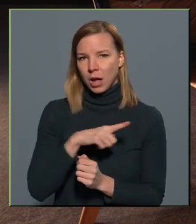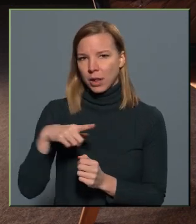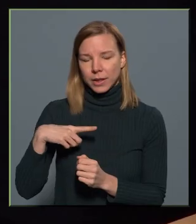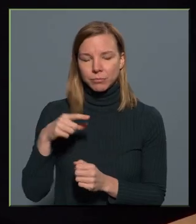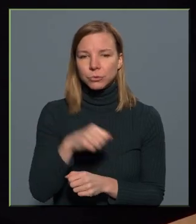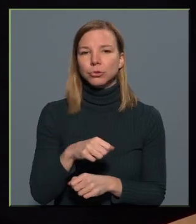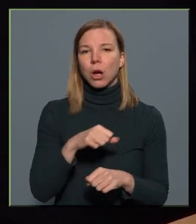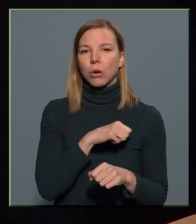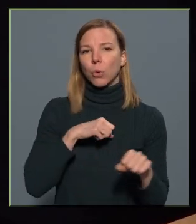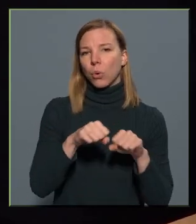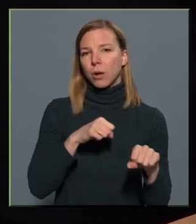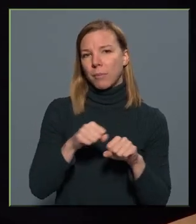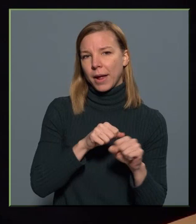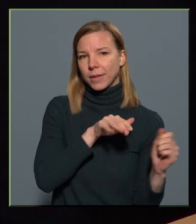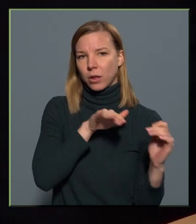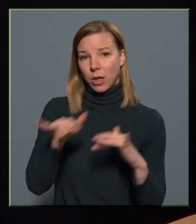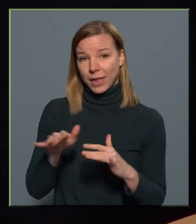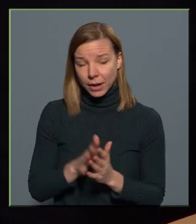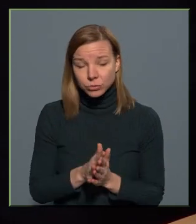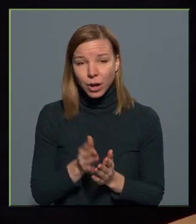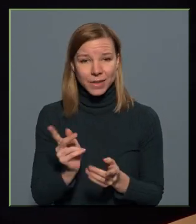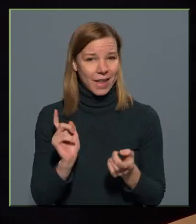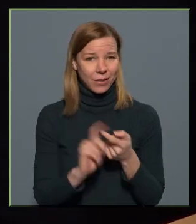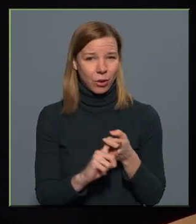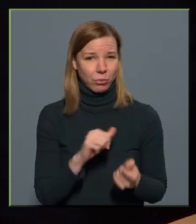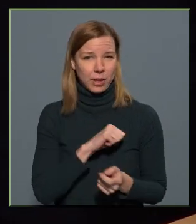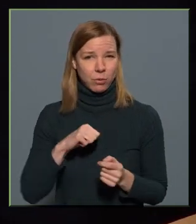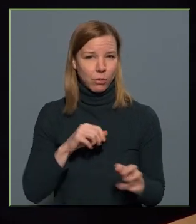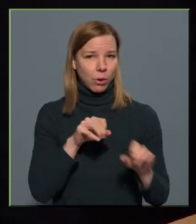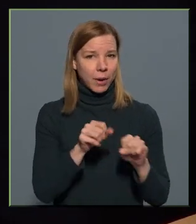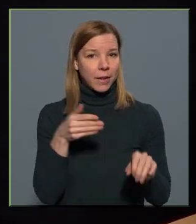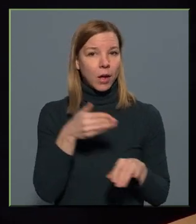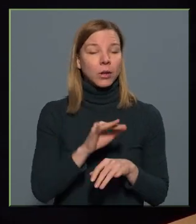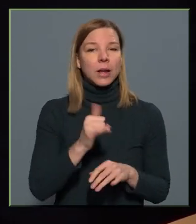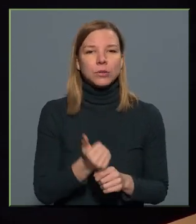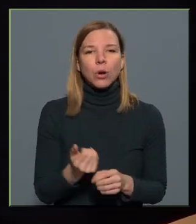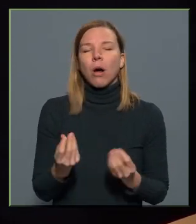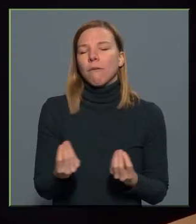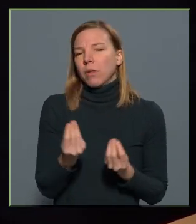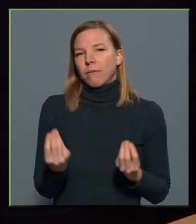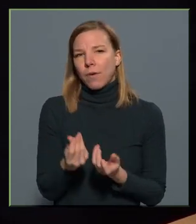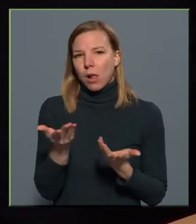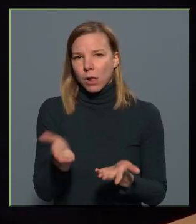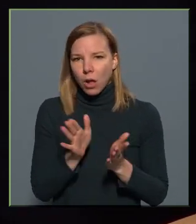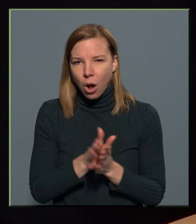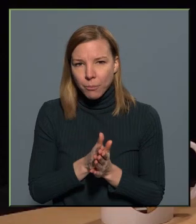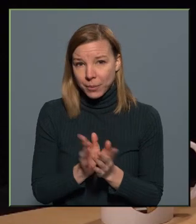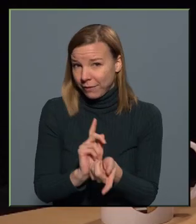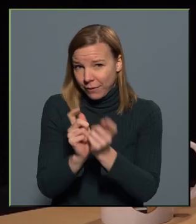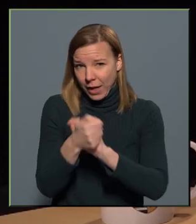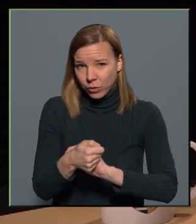mindenképpen rengeteg ponton érinti az önkormányzatot, hogy van-e valamiféle szerves